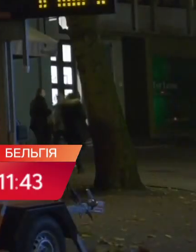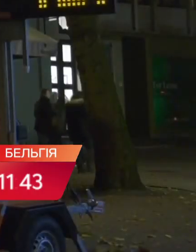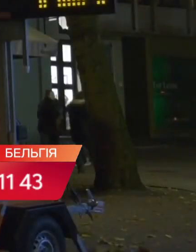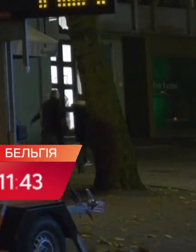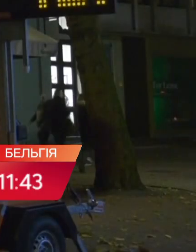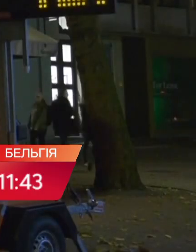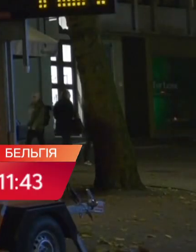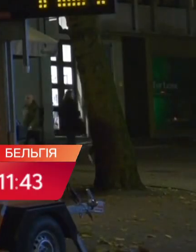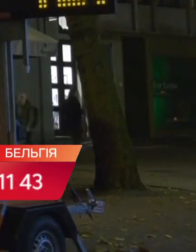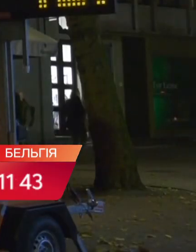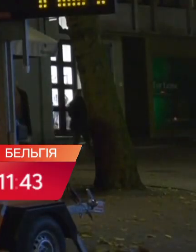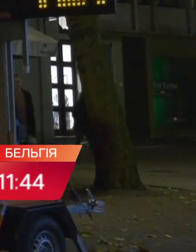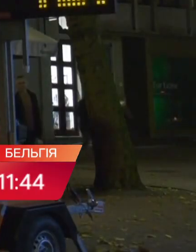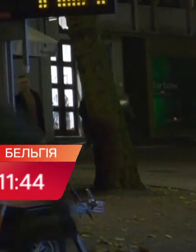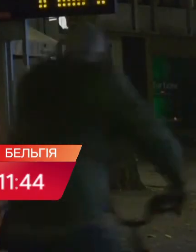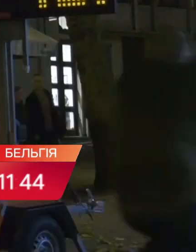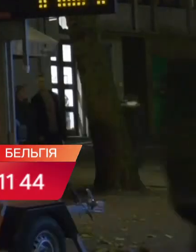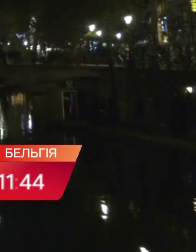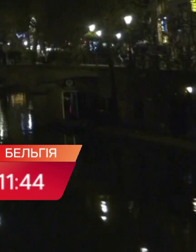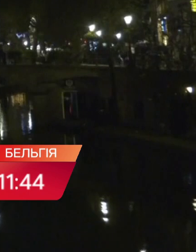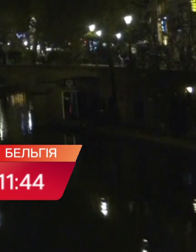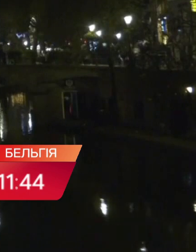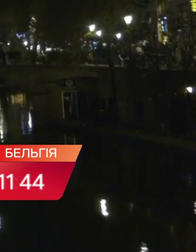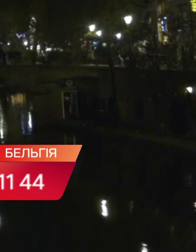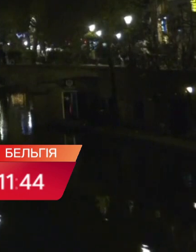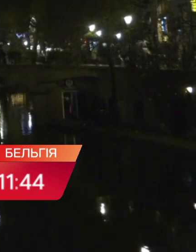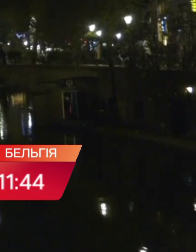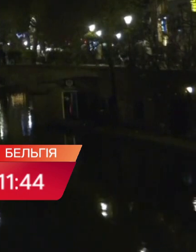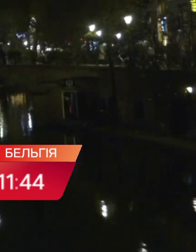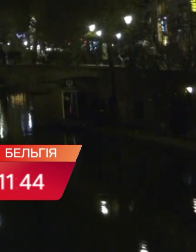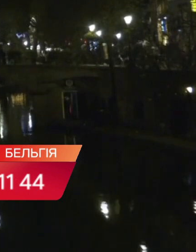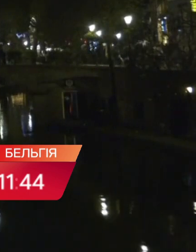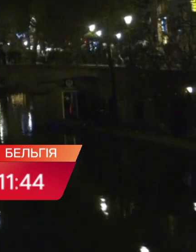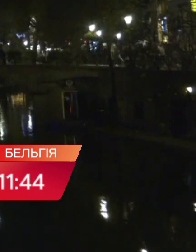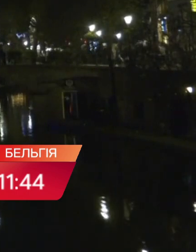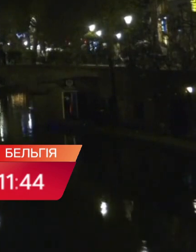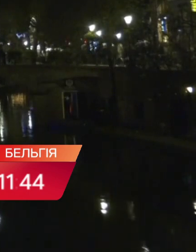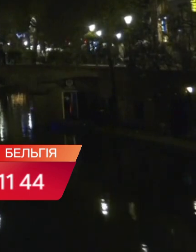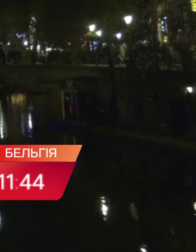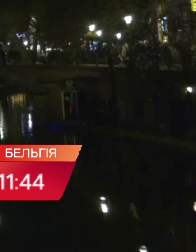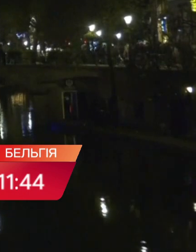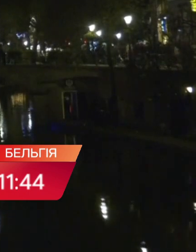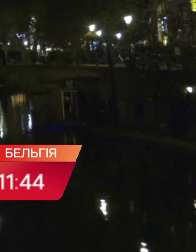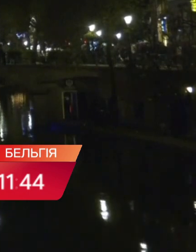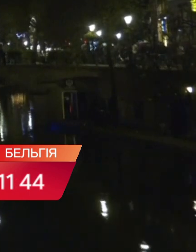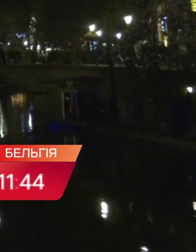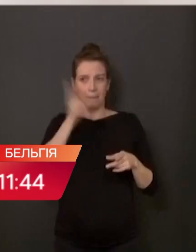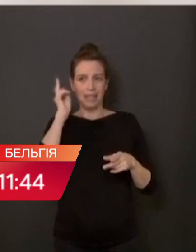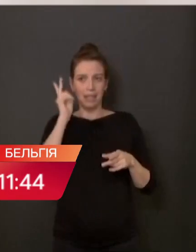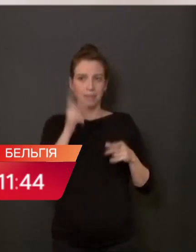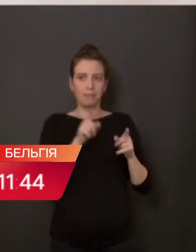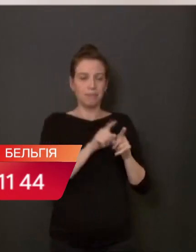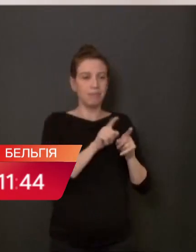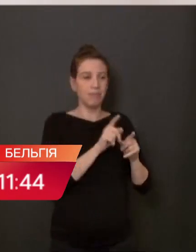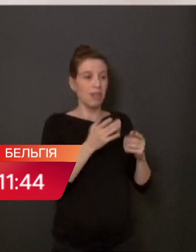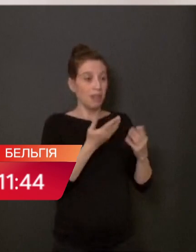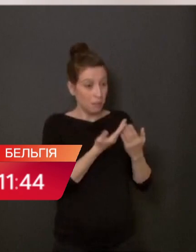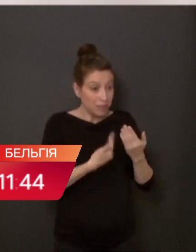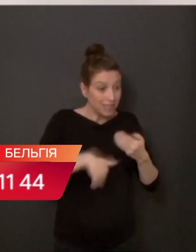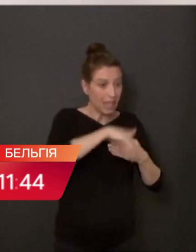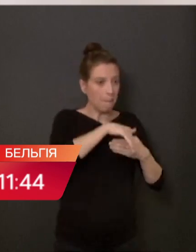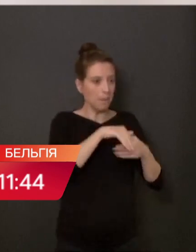мають носити всі, кому виповнилося 10, а більшість офісів переходять на 4-денний робочий тиждень.